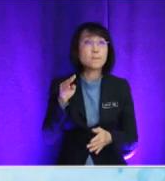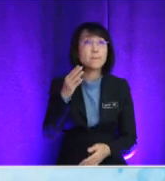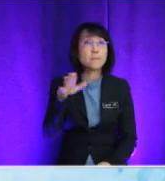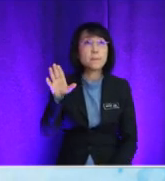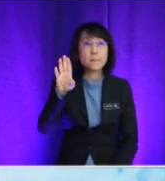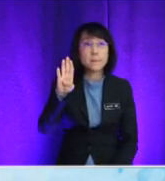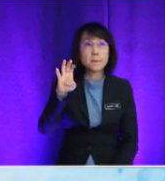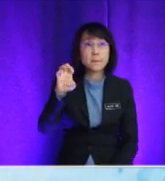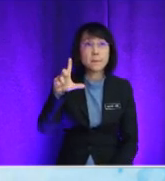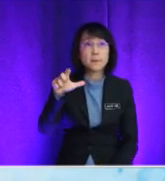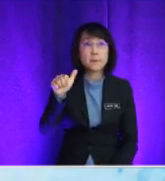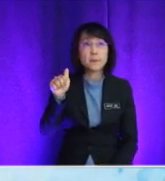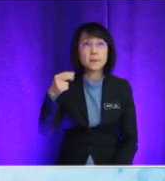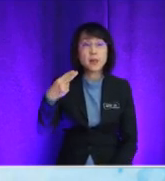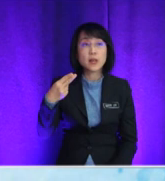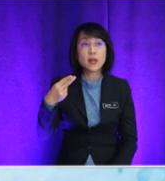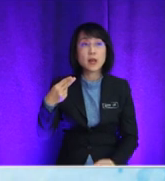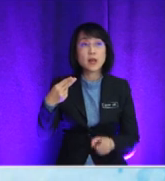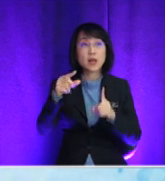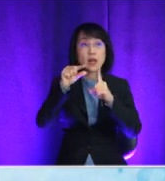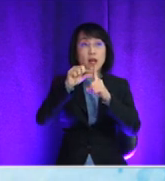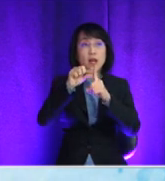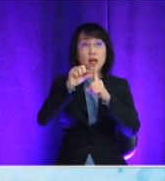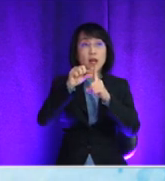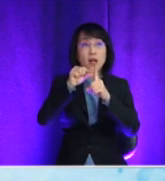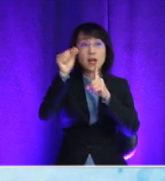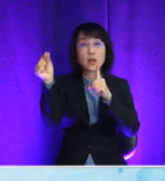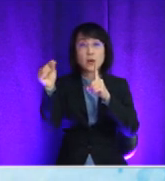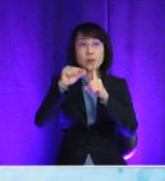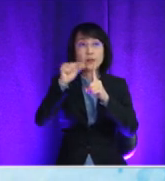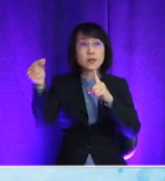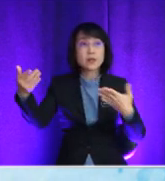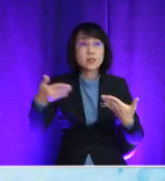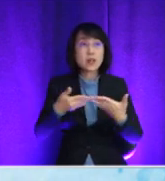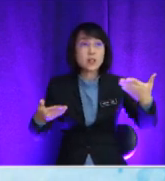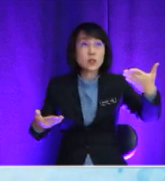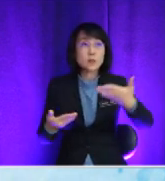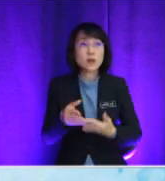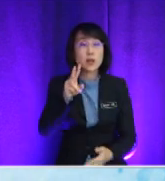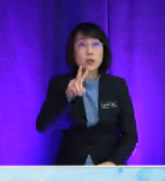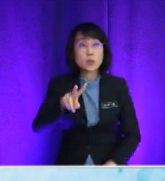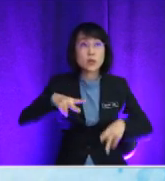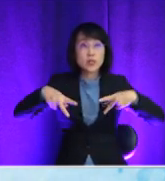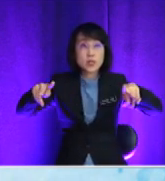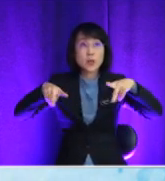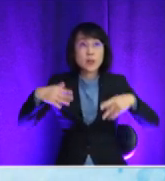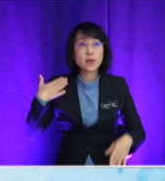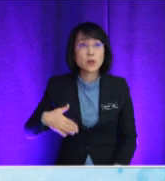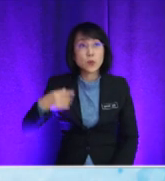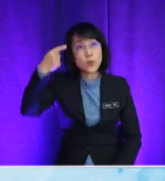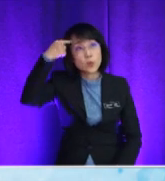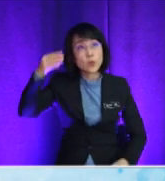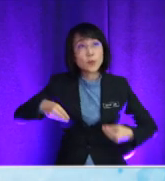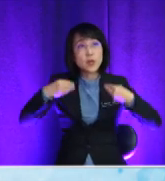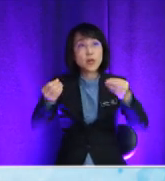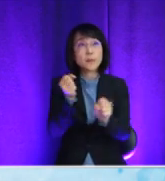belakangku ini kita cantumkan dua keping febric untuk berikan bentuk pada pakaian setelah kita bawa pola kita